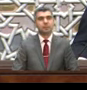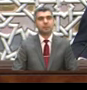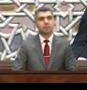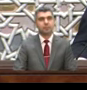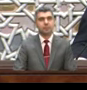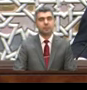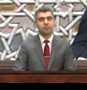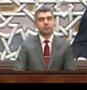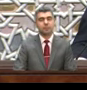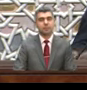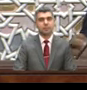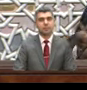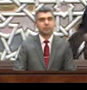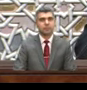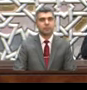مشكورين.